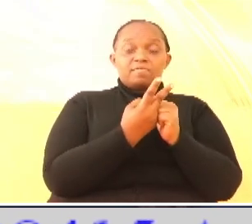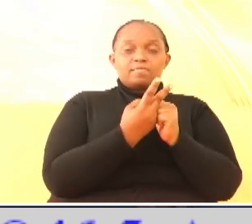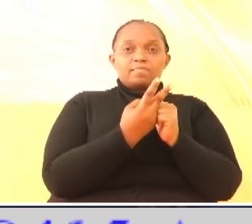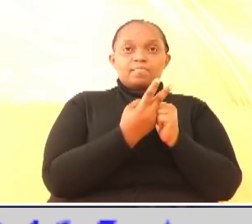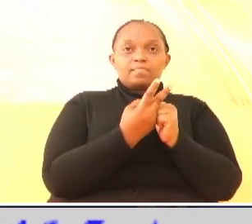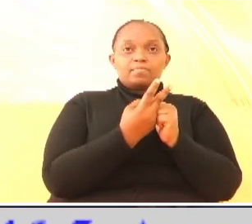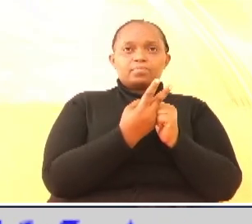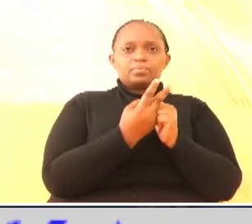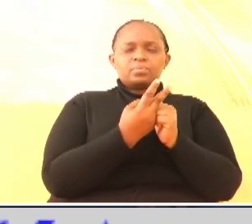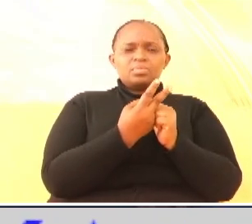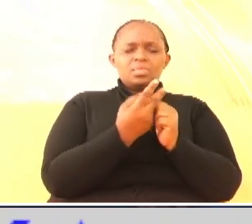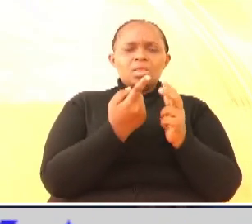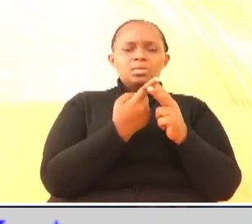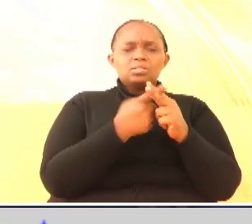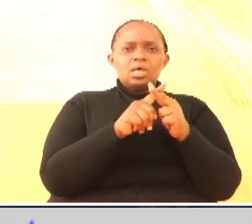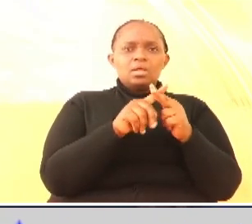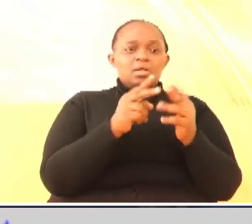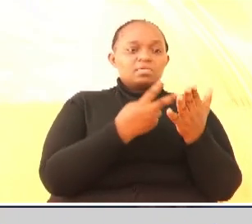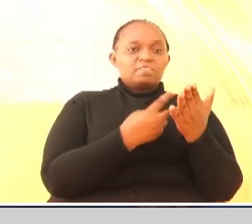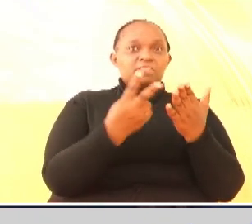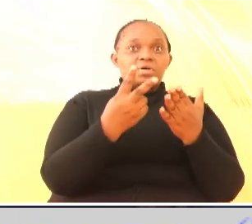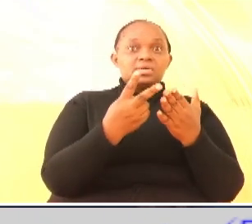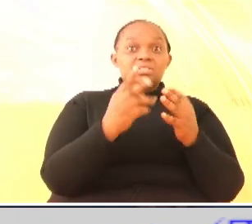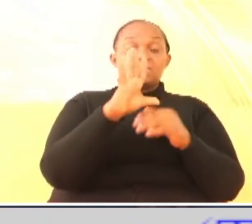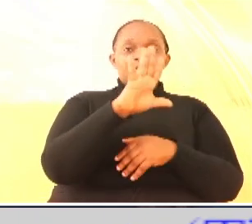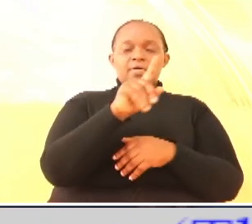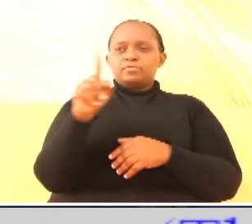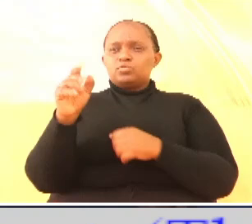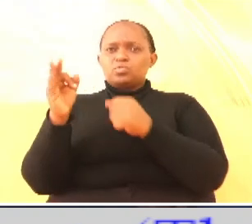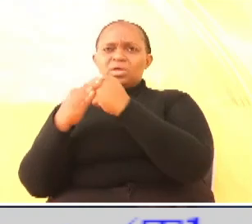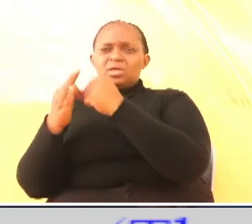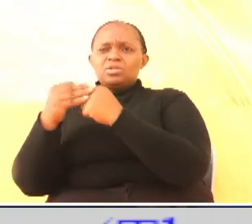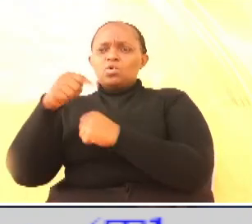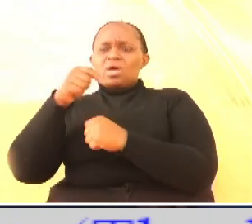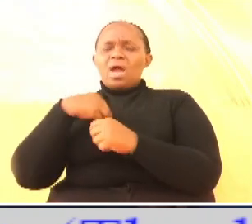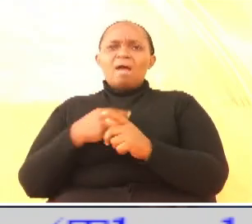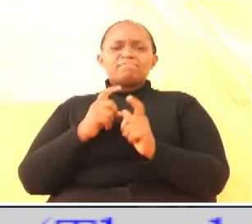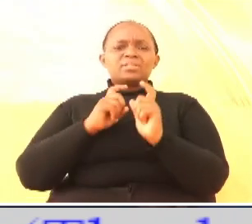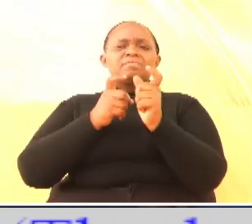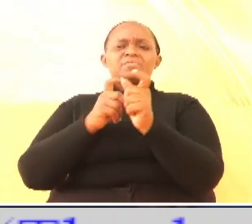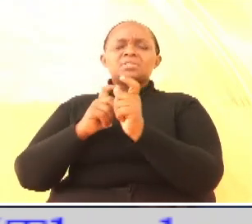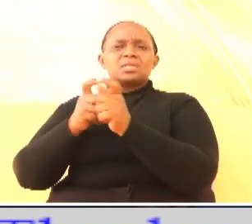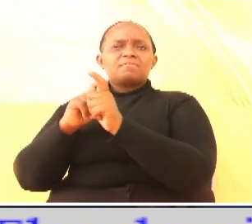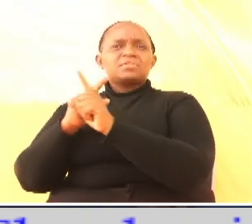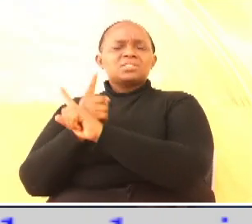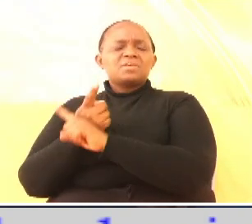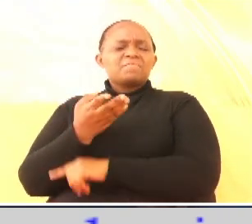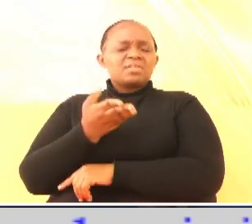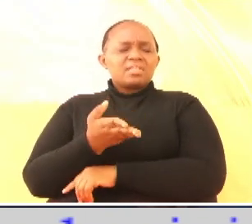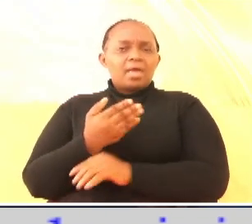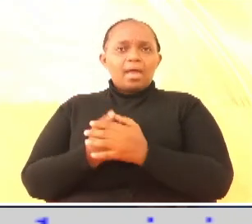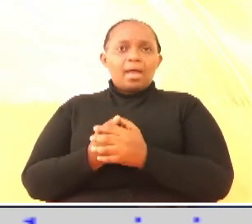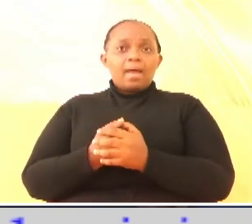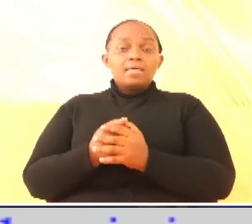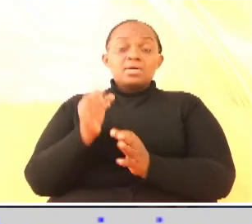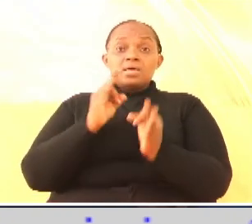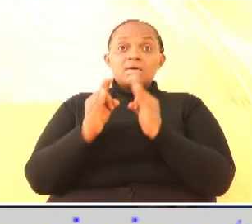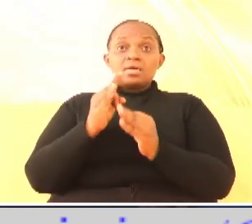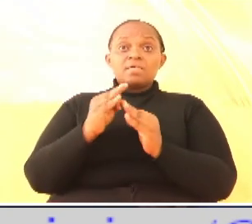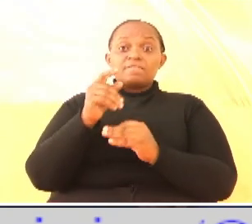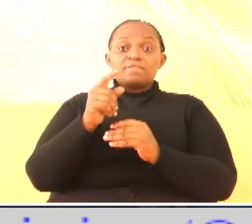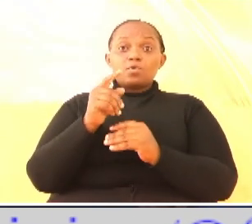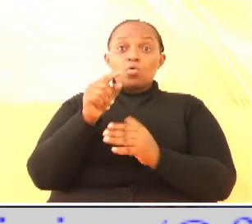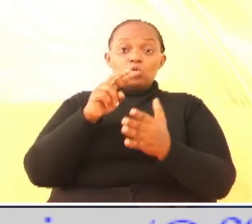12, uanze mstari wa 5 hadi wa 8, utakuta vipawa vingi sana viko hapo. Ukiondoka hapa uende kitabu